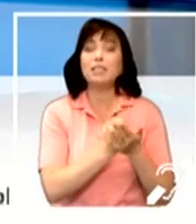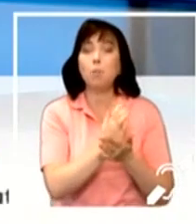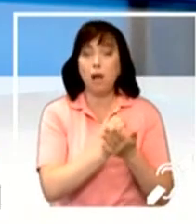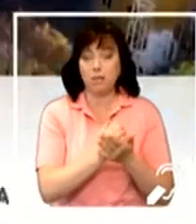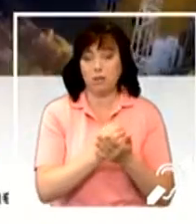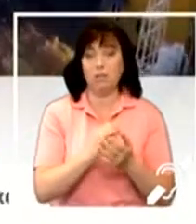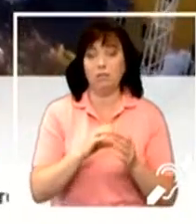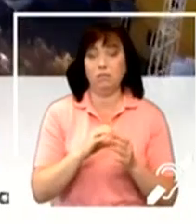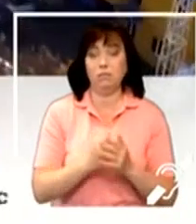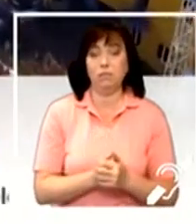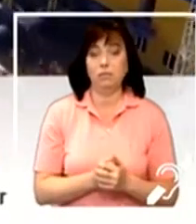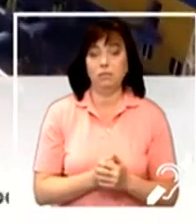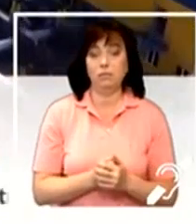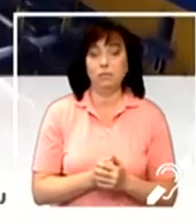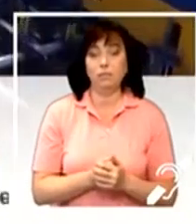stoc.